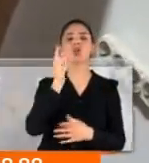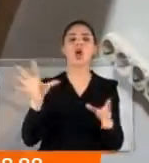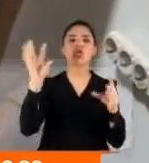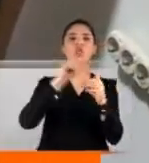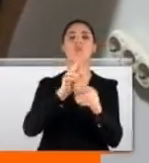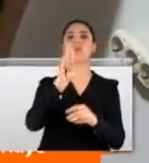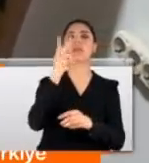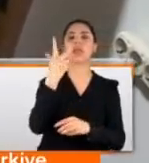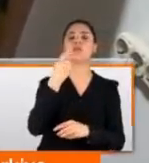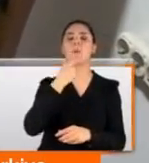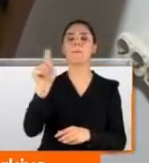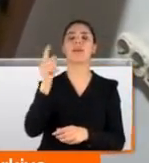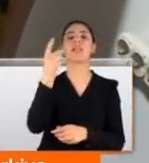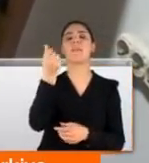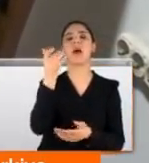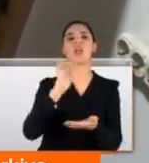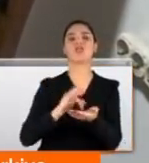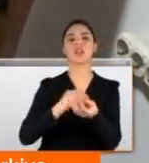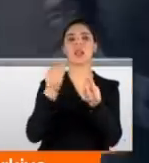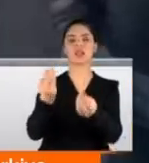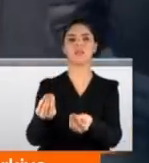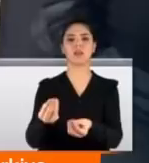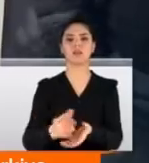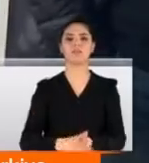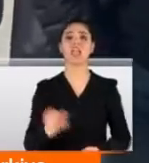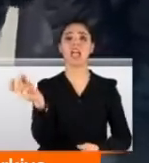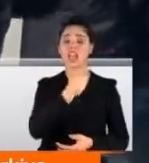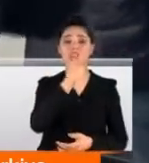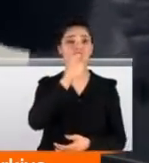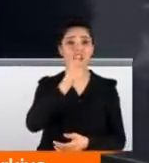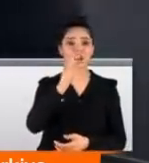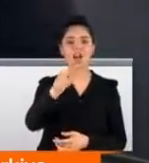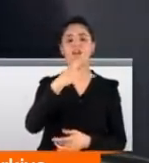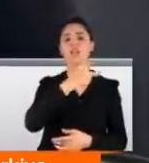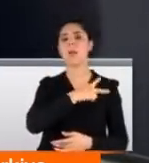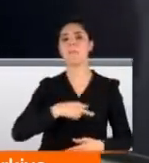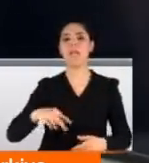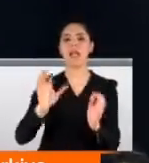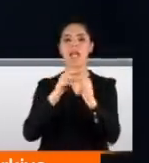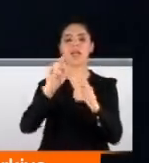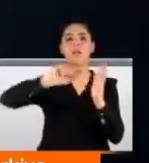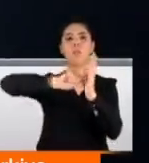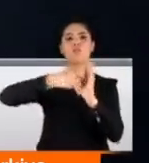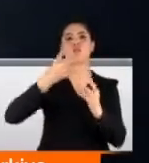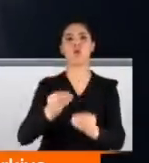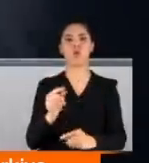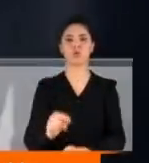toplamda 73.140 lira para cezası kesildi. Kaçak kahvehane ise belediye ekiplerince mühürlendi.